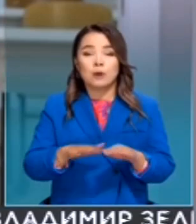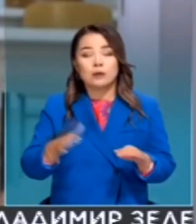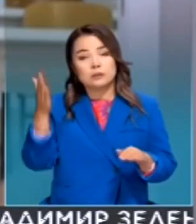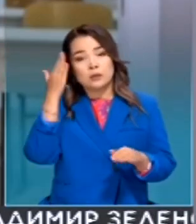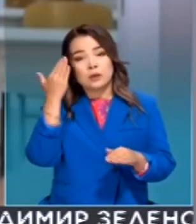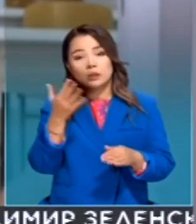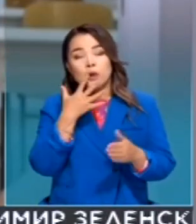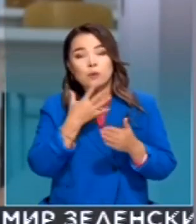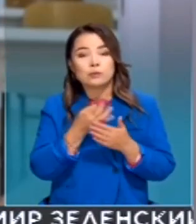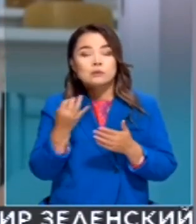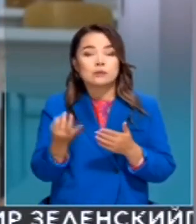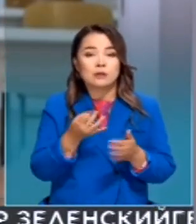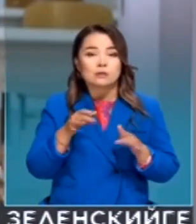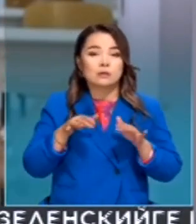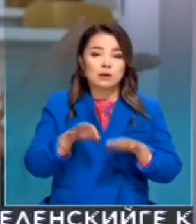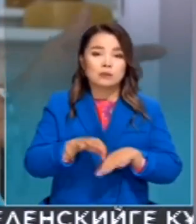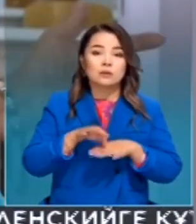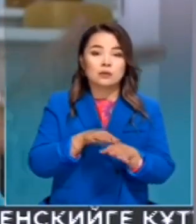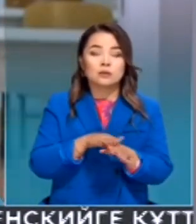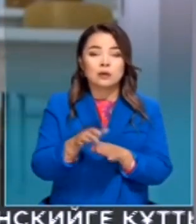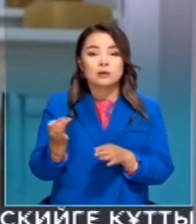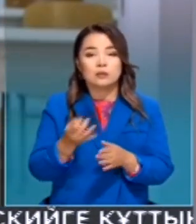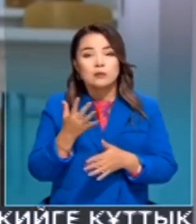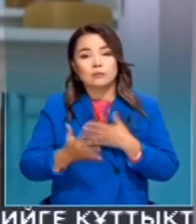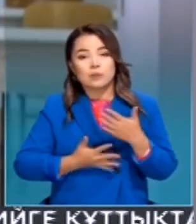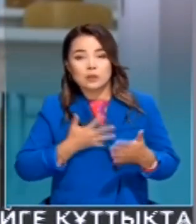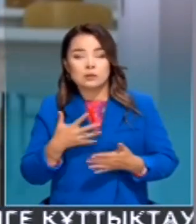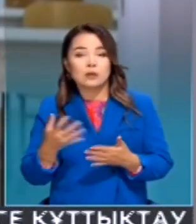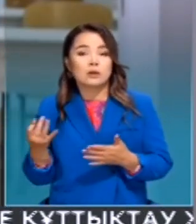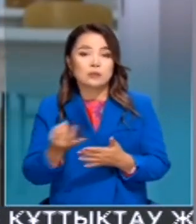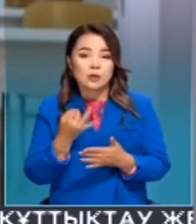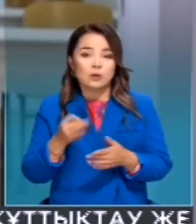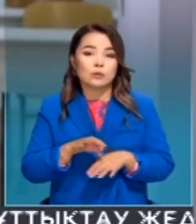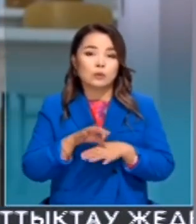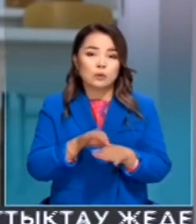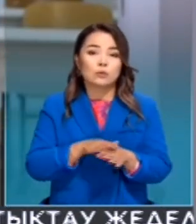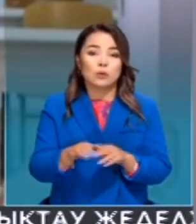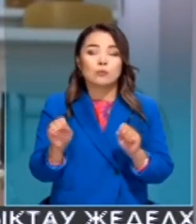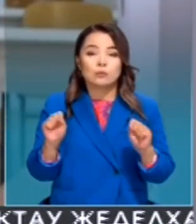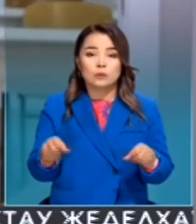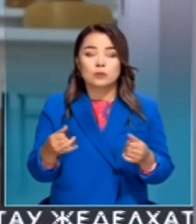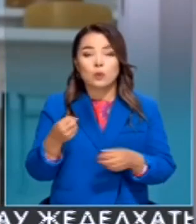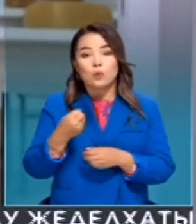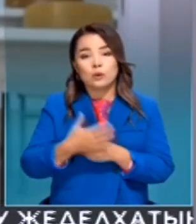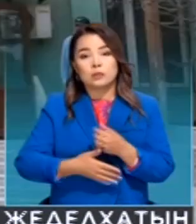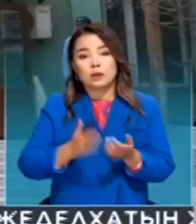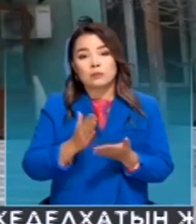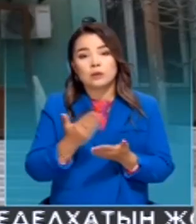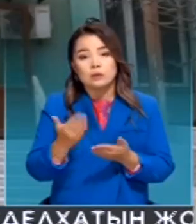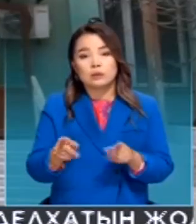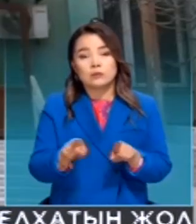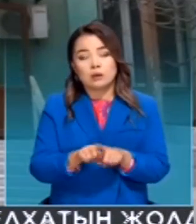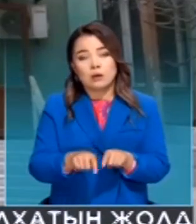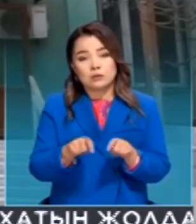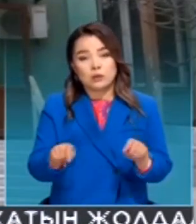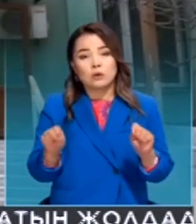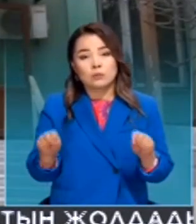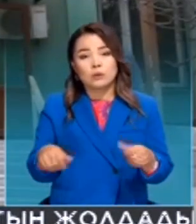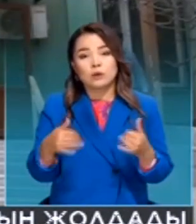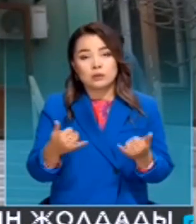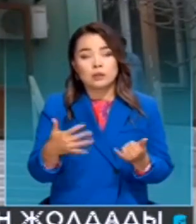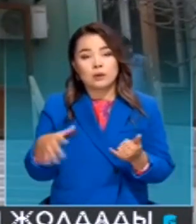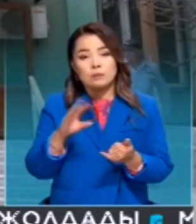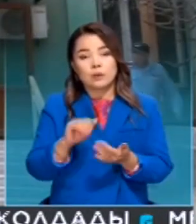түрлі өзінің қарекетін жасамасқа біріне сондай кабинеттерде. Сосын олар бір орта болар еді ғой оларға. Құзырлы мемлекеттік